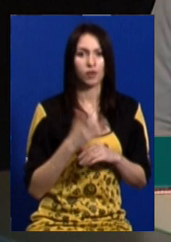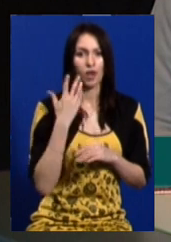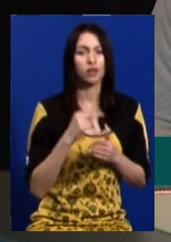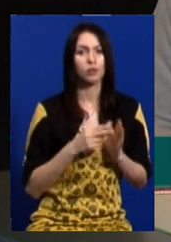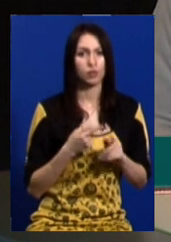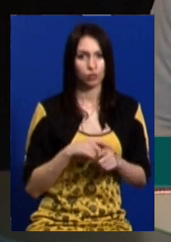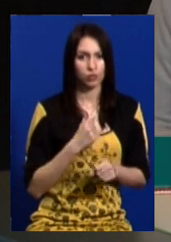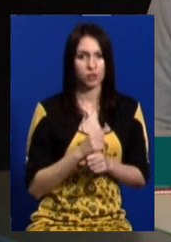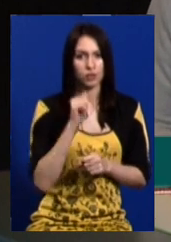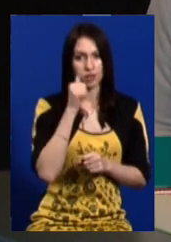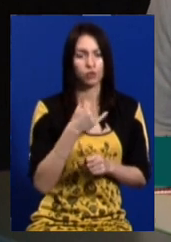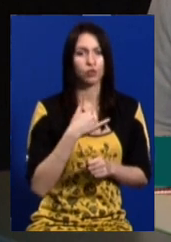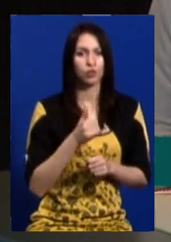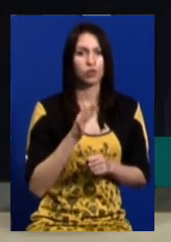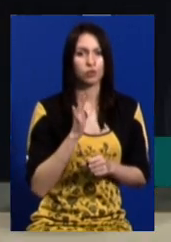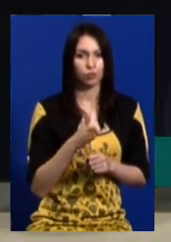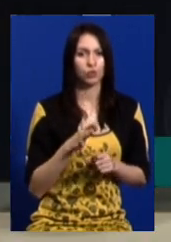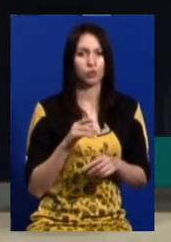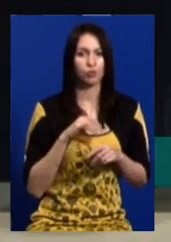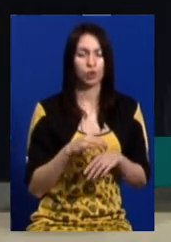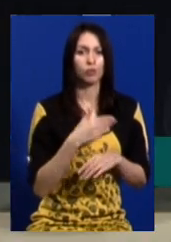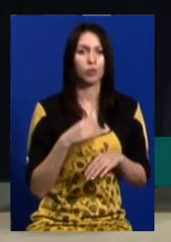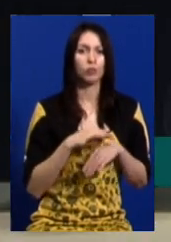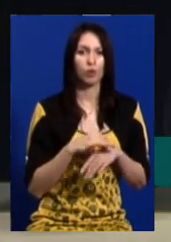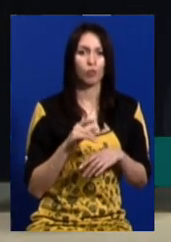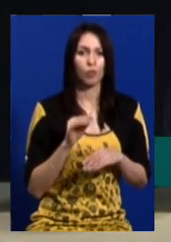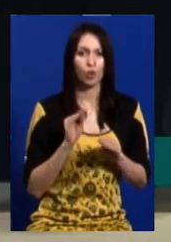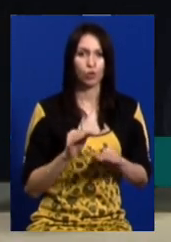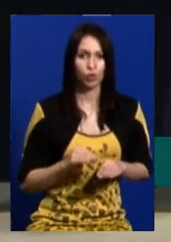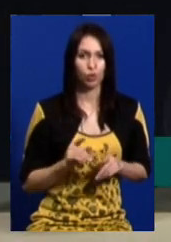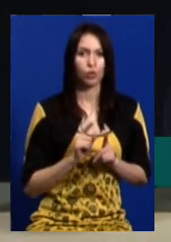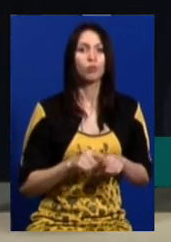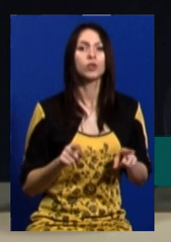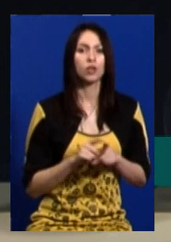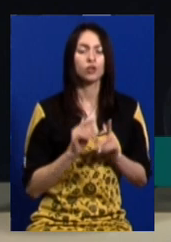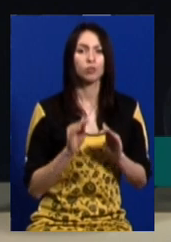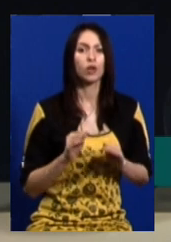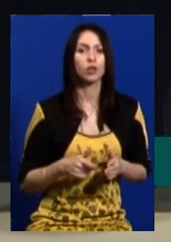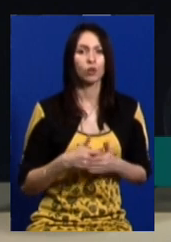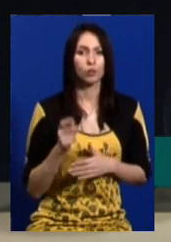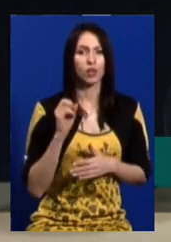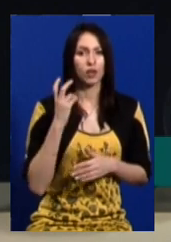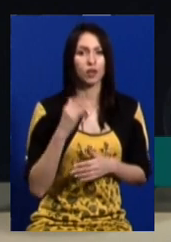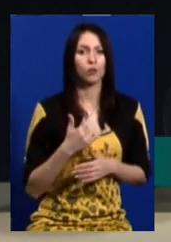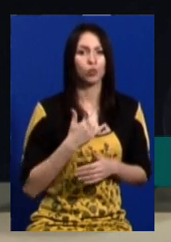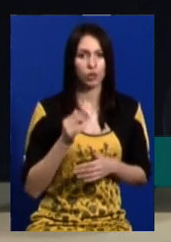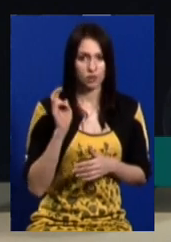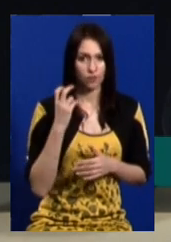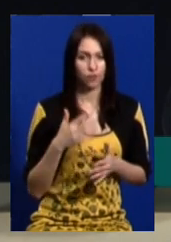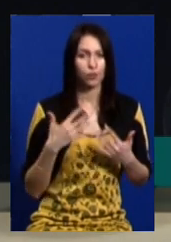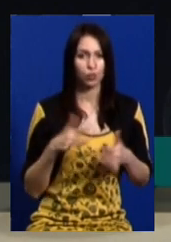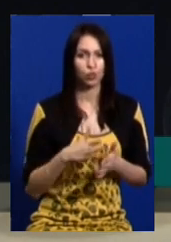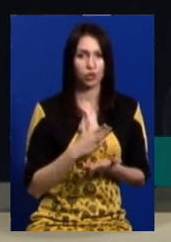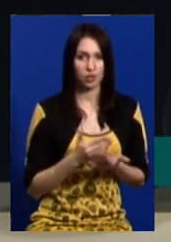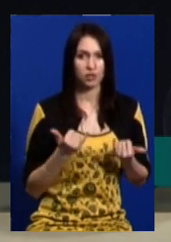зробити? Завтра у нас відбудуться єпархіальні збори, ми проводимо протоколом. Ми теж той протокол подаємо на Київ, і нам в Києві вже є